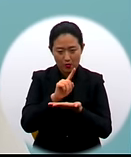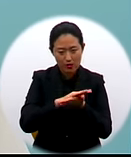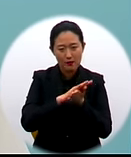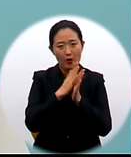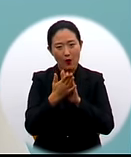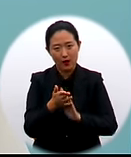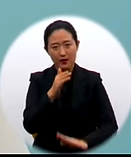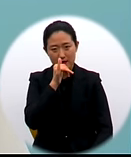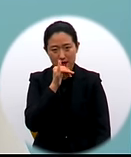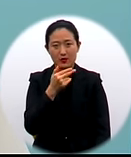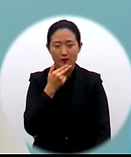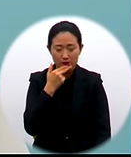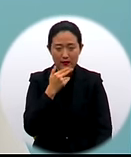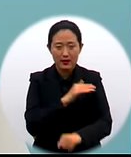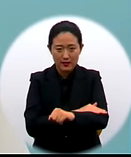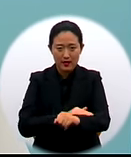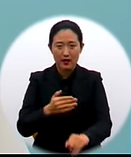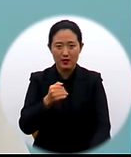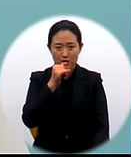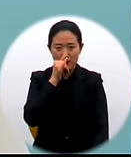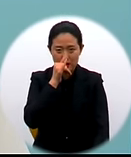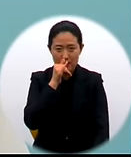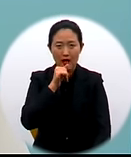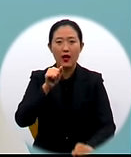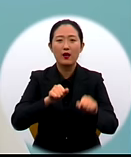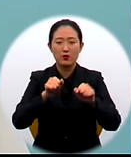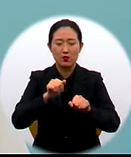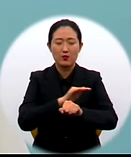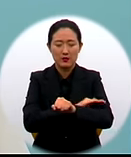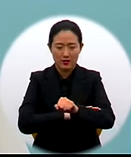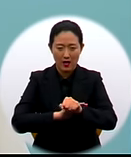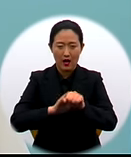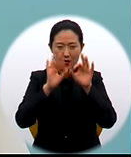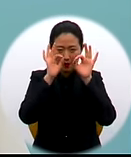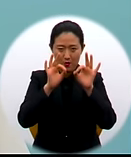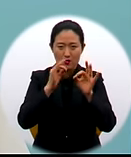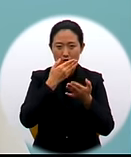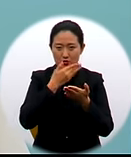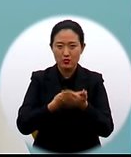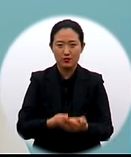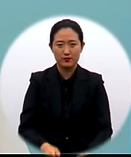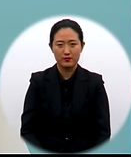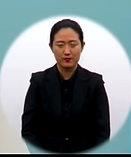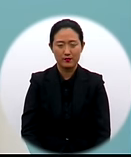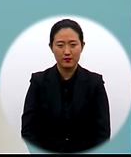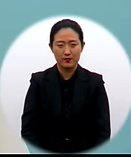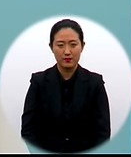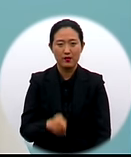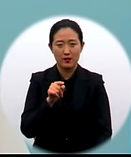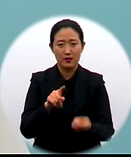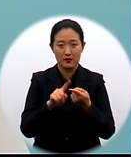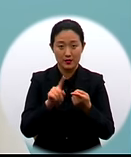어떻게 변화하고 있는지, 잘 가지고 있던 핵심 역량이 어떤 이유로 소멸되고 있는지 같은 부분들을 좀 모니터링하고 이